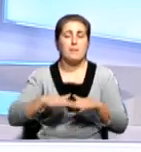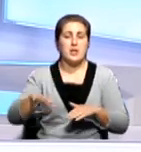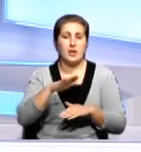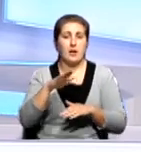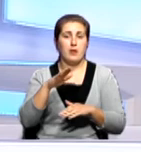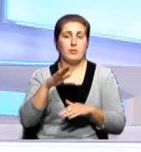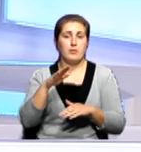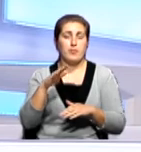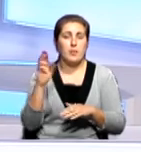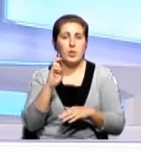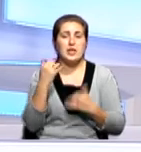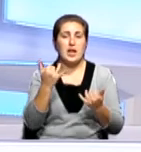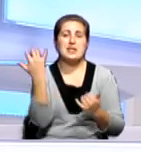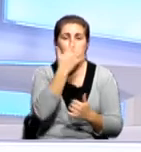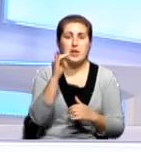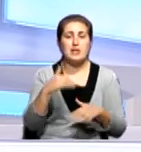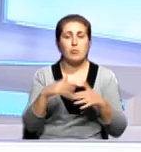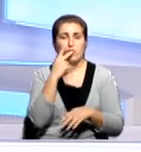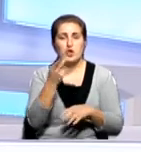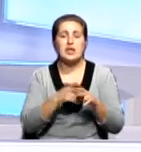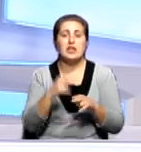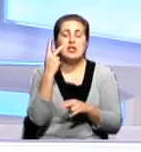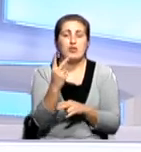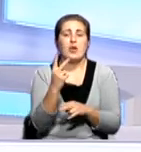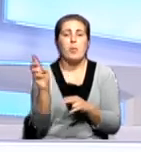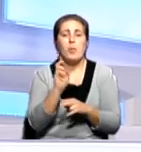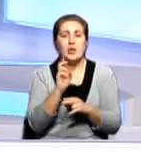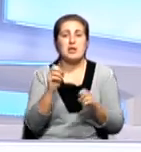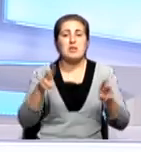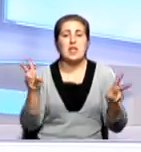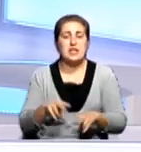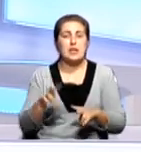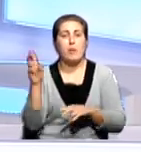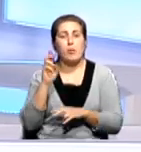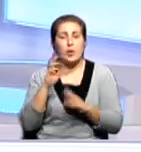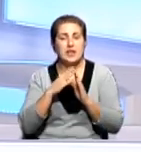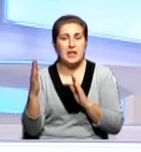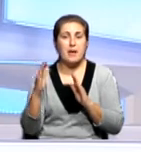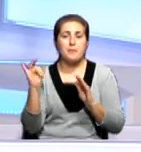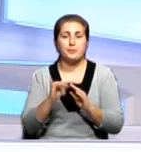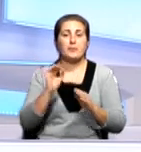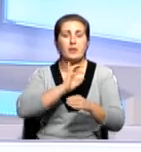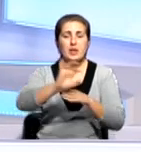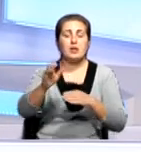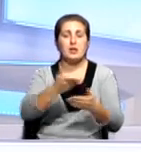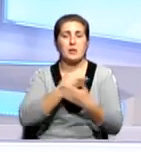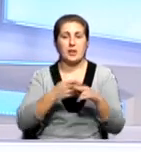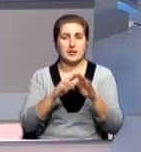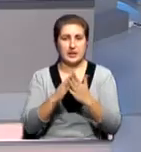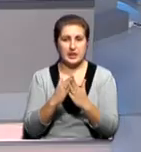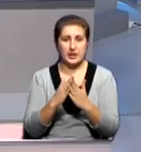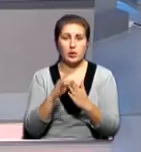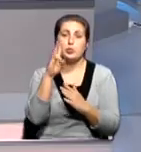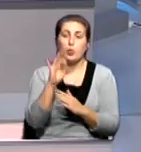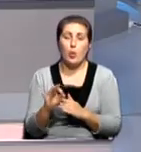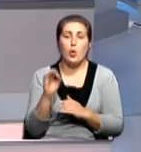для слепых и слабовидящих вот эти вот две библиотеки специализированные библиотеки и издали нам эти книги но тем